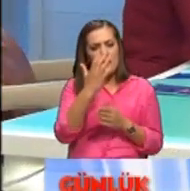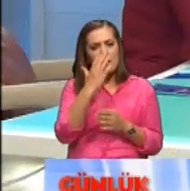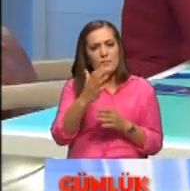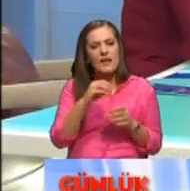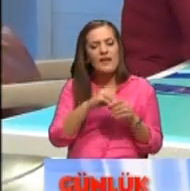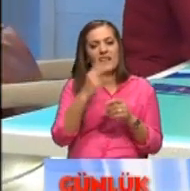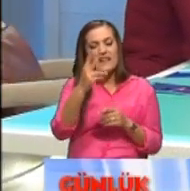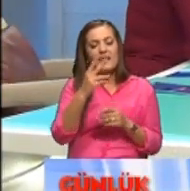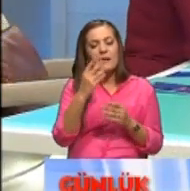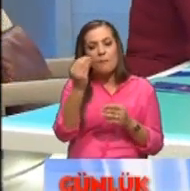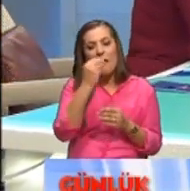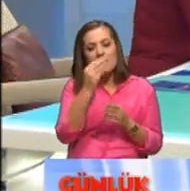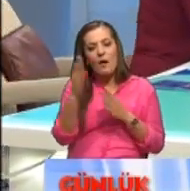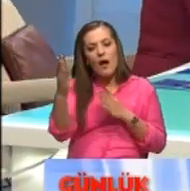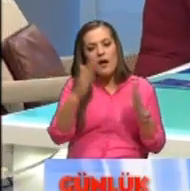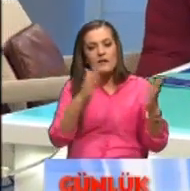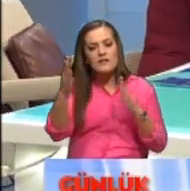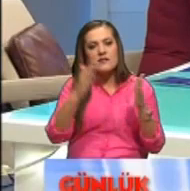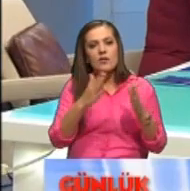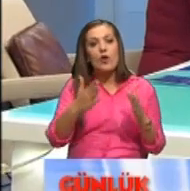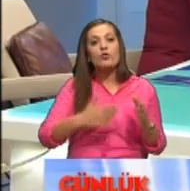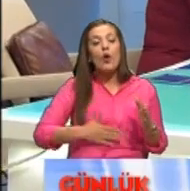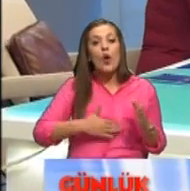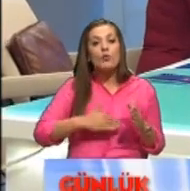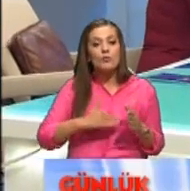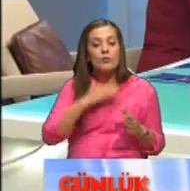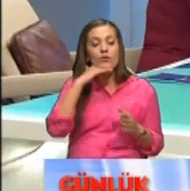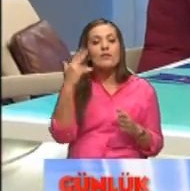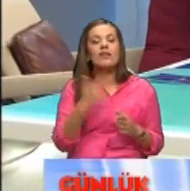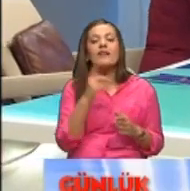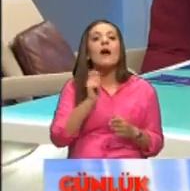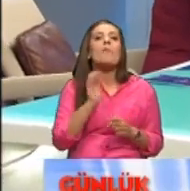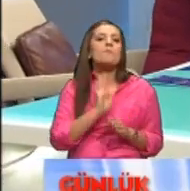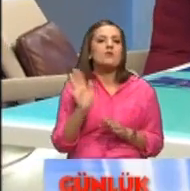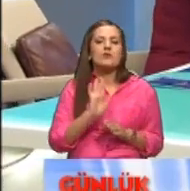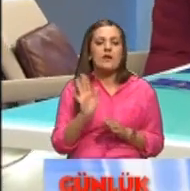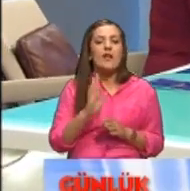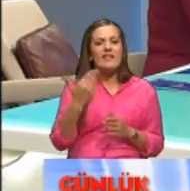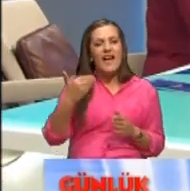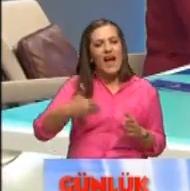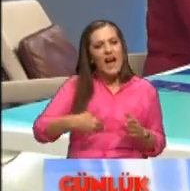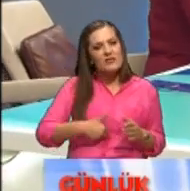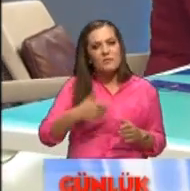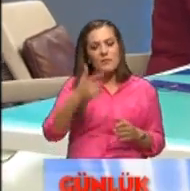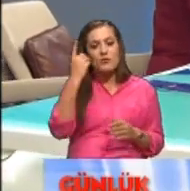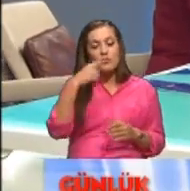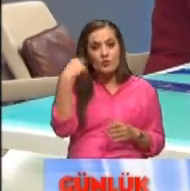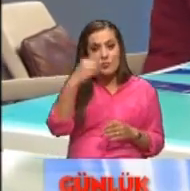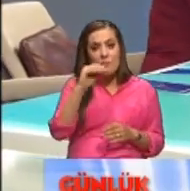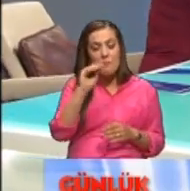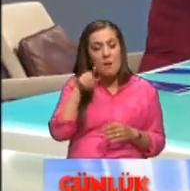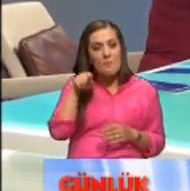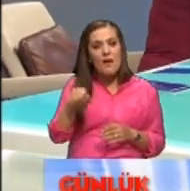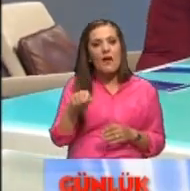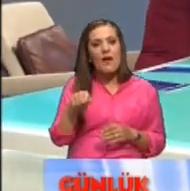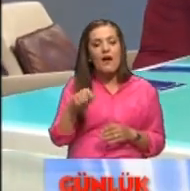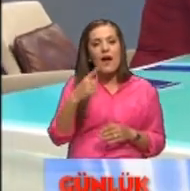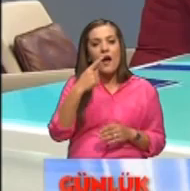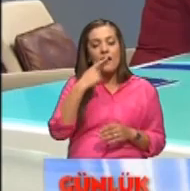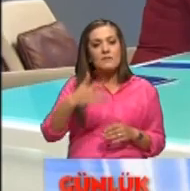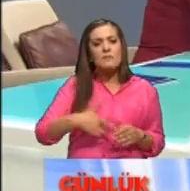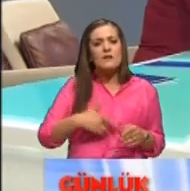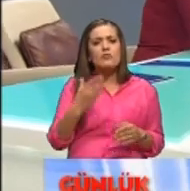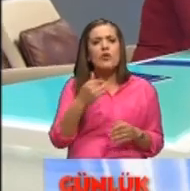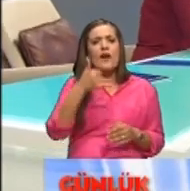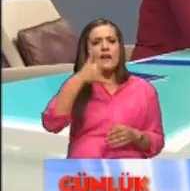bakımlarının iki beslenme arasında yapılmasını öneriyoruz. Tokken yapmayacağız. Tokken, doymuşken, hatta açken belki de. Çünkü bebeğin ağzı ve